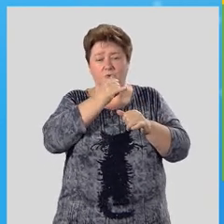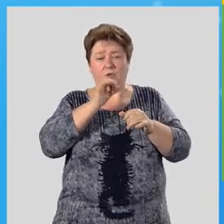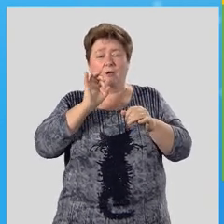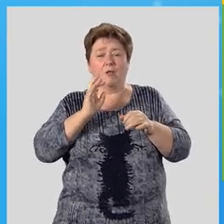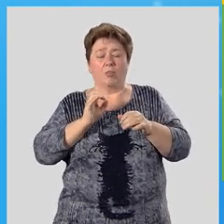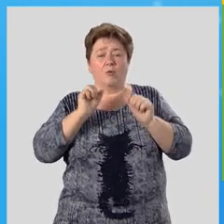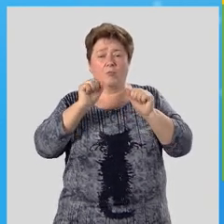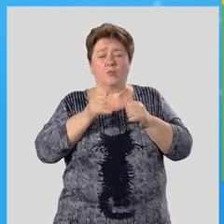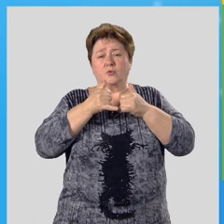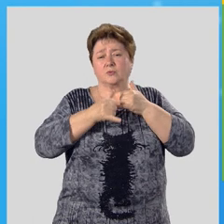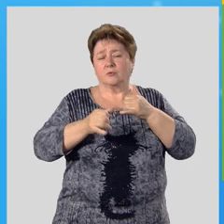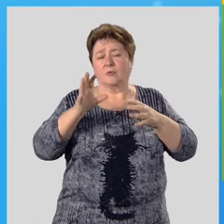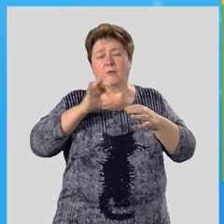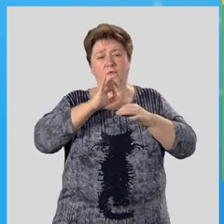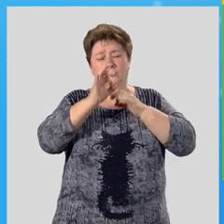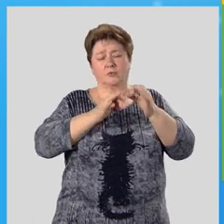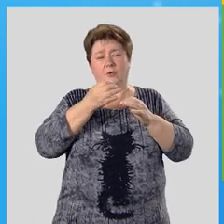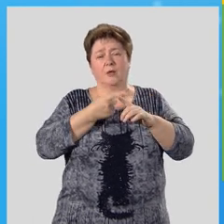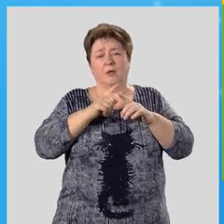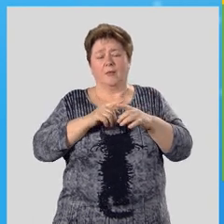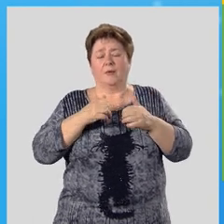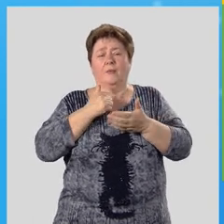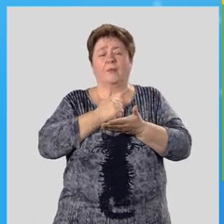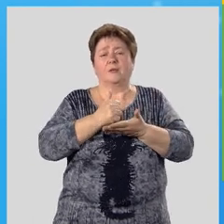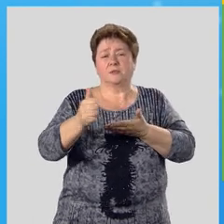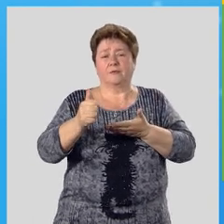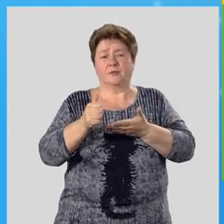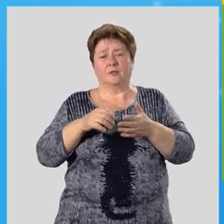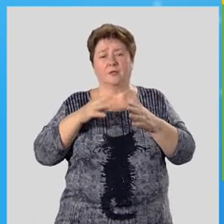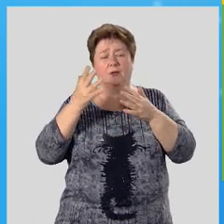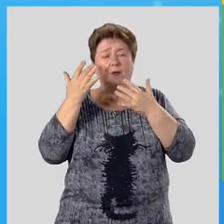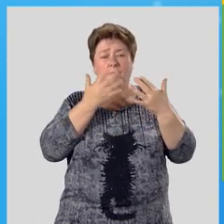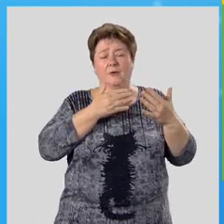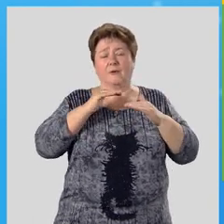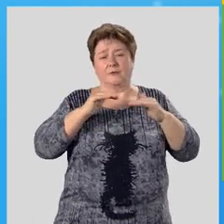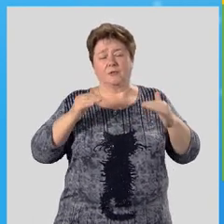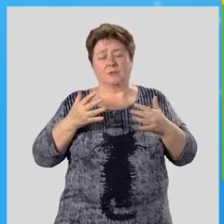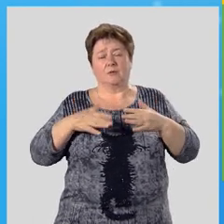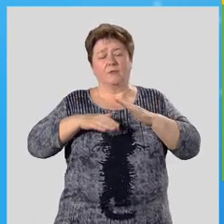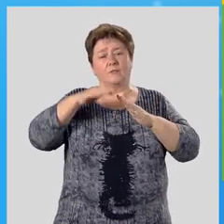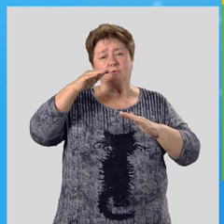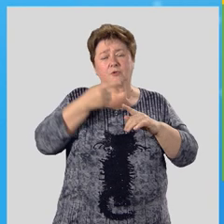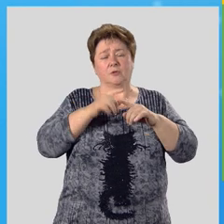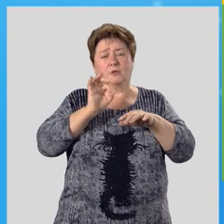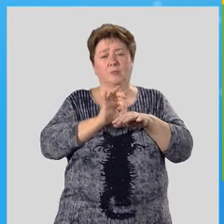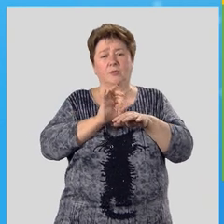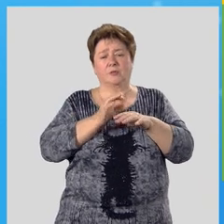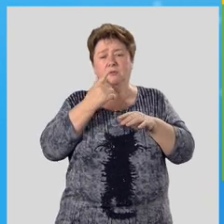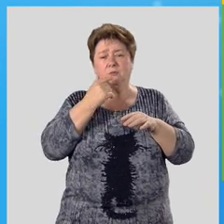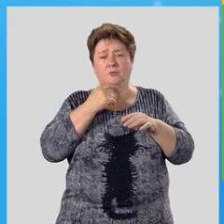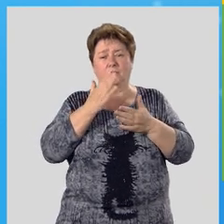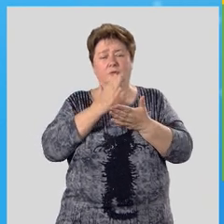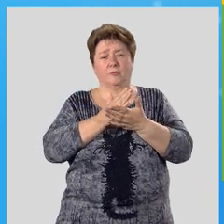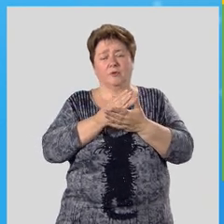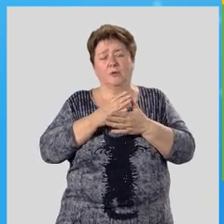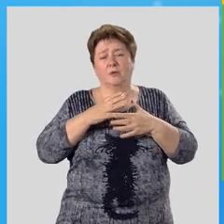оно может идти сутками. Это основные признаки в детском возрасте. Эта болезнь крови